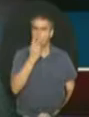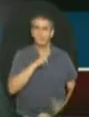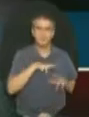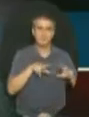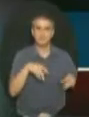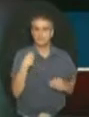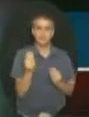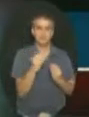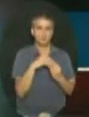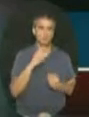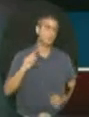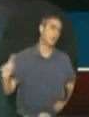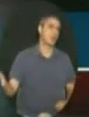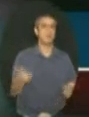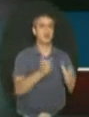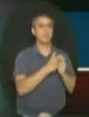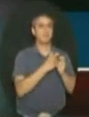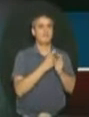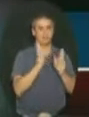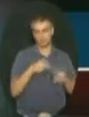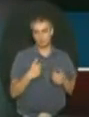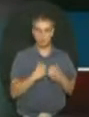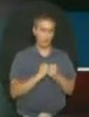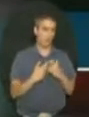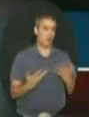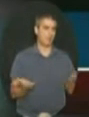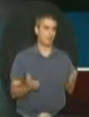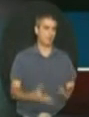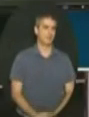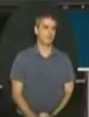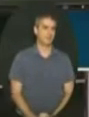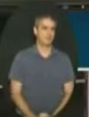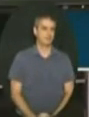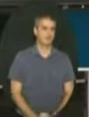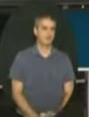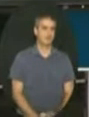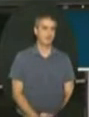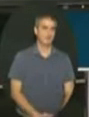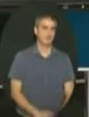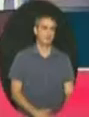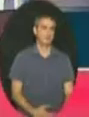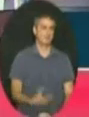למצב שנותנים תוספת לכל המפלגות, אלה שיש בהם, אלה שאין בהם?